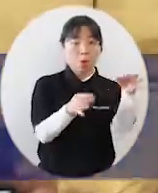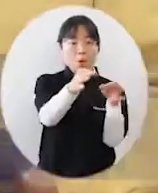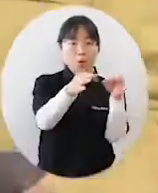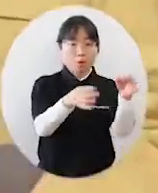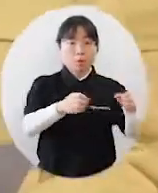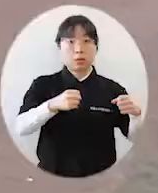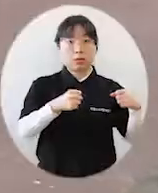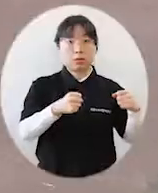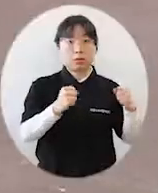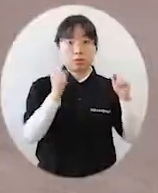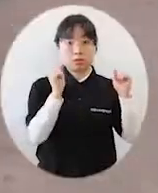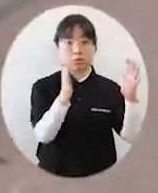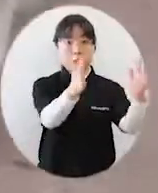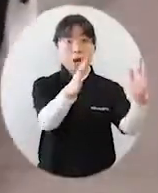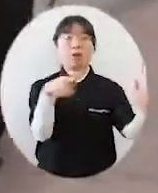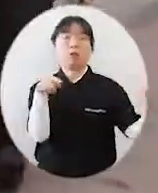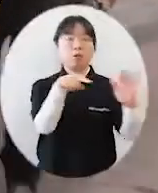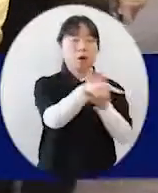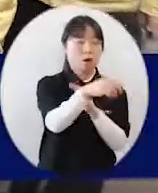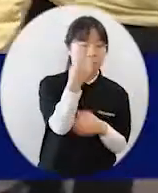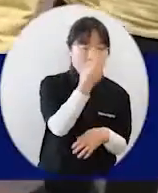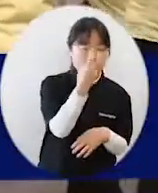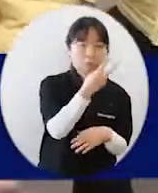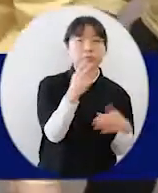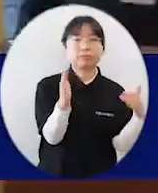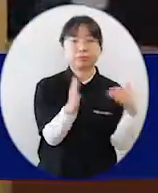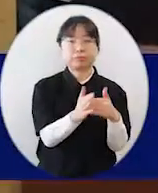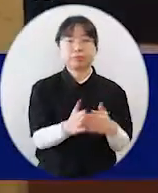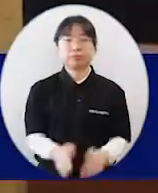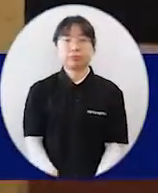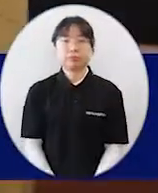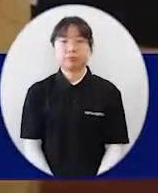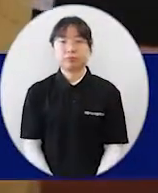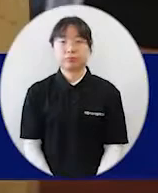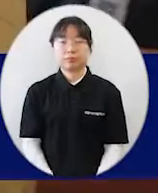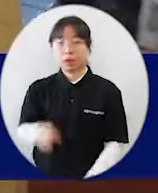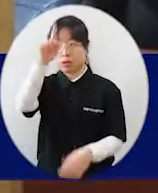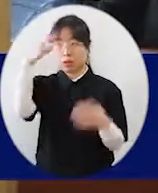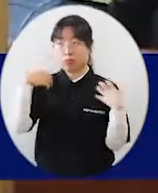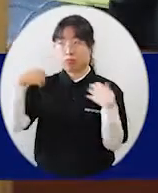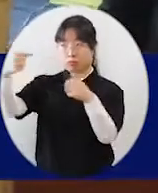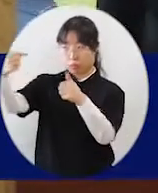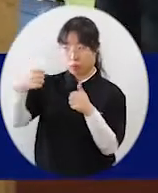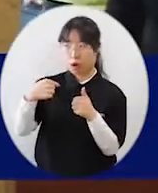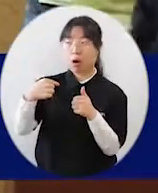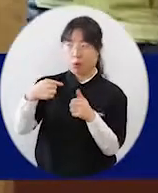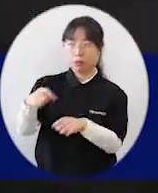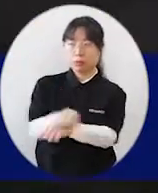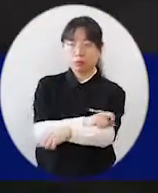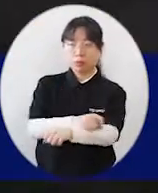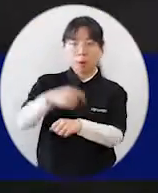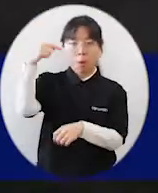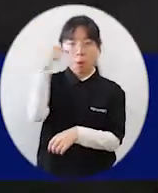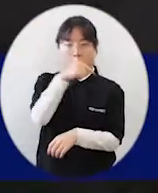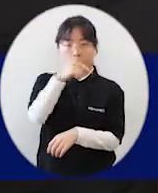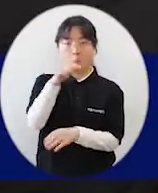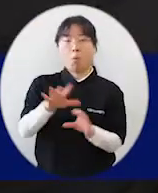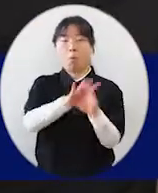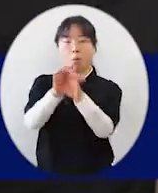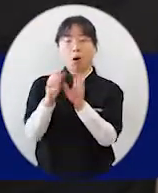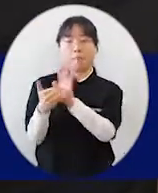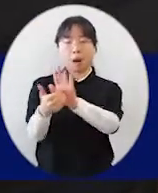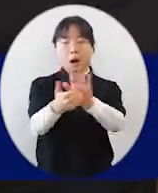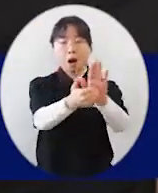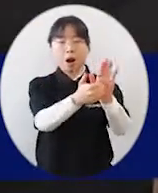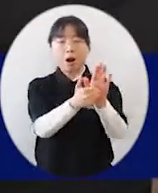점검을 실시했습니다 특히 이번 점검은 정부의 연말 연시 방 역광의 와 특별 대책 에 따라 방역 수 측이 대폭